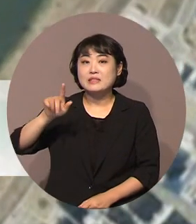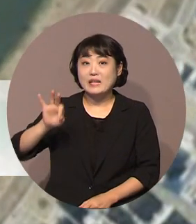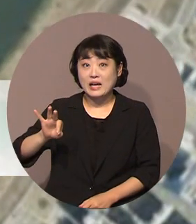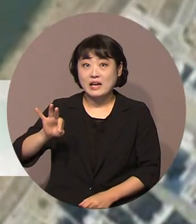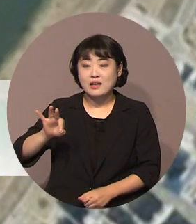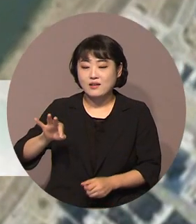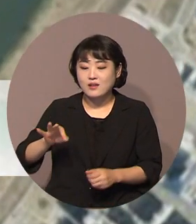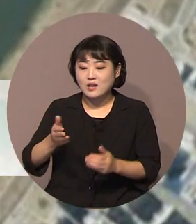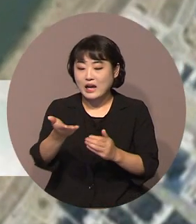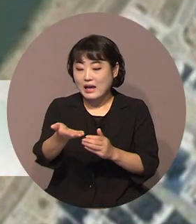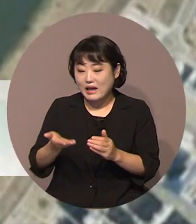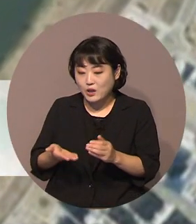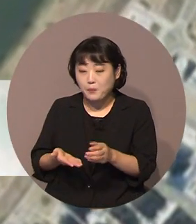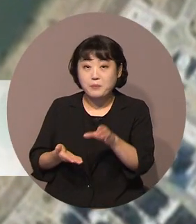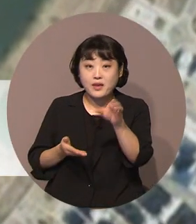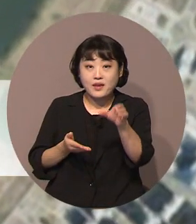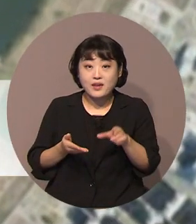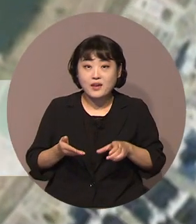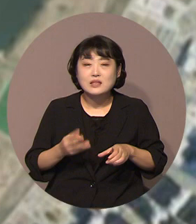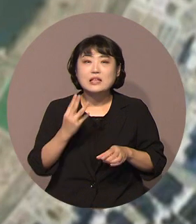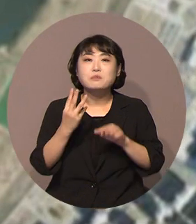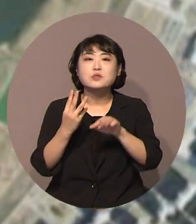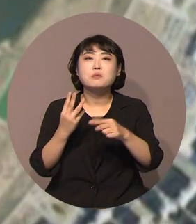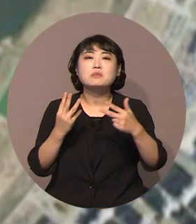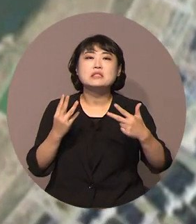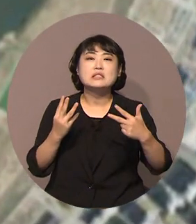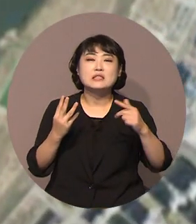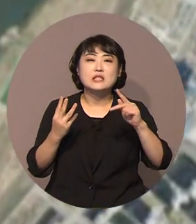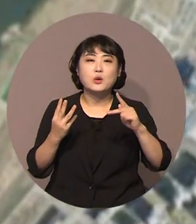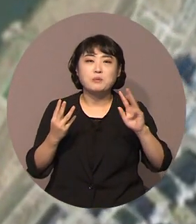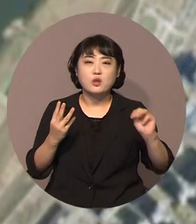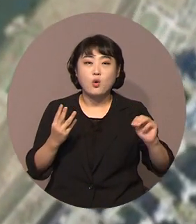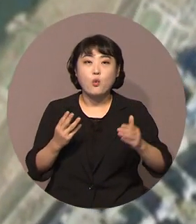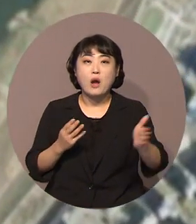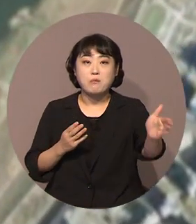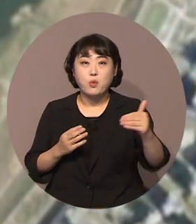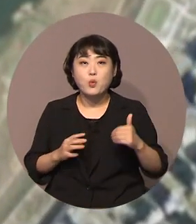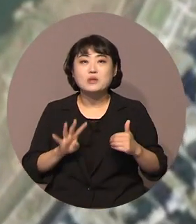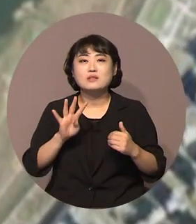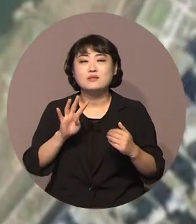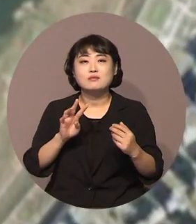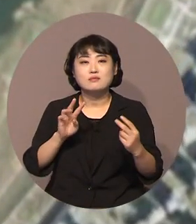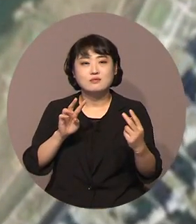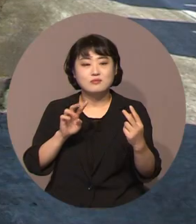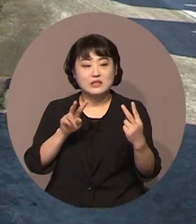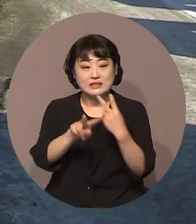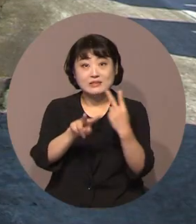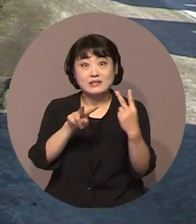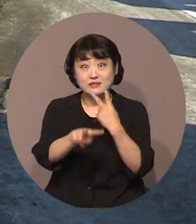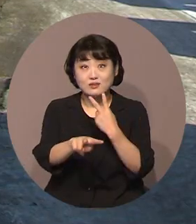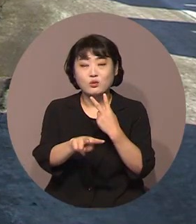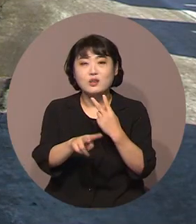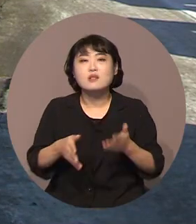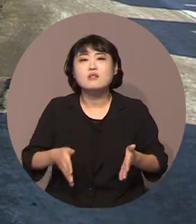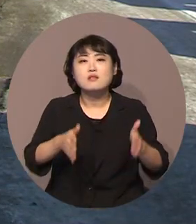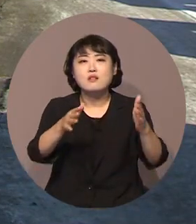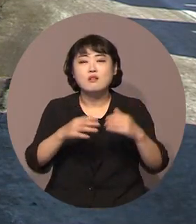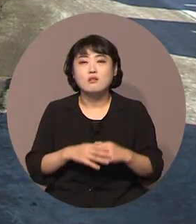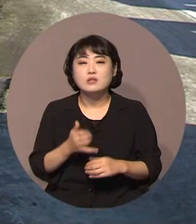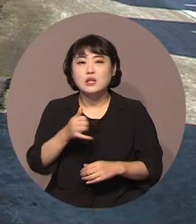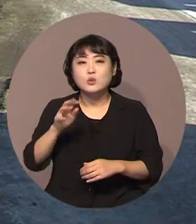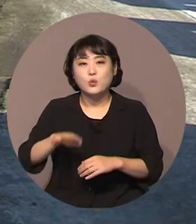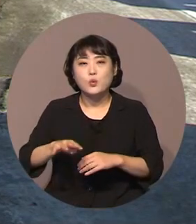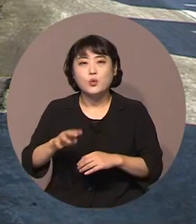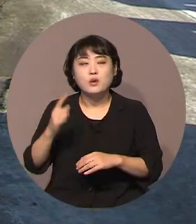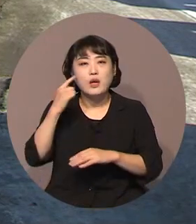옆에 임시로 개설한 총연장 3.7km 왕복 4차로 도로로 세종시 건설계획에는 포함돼